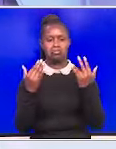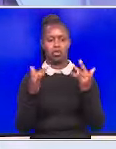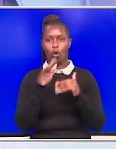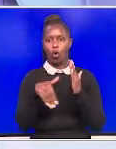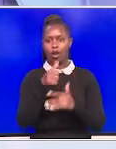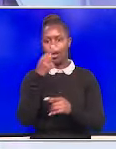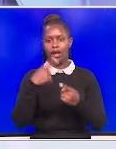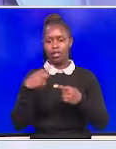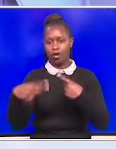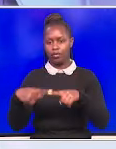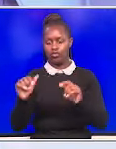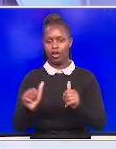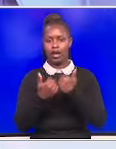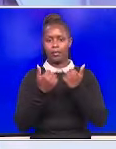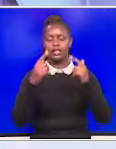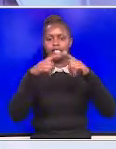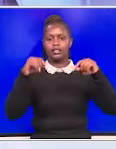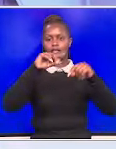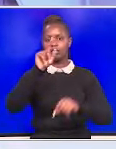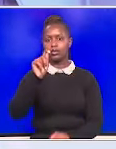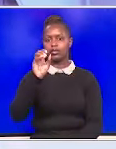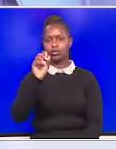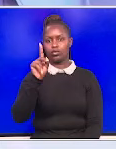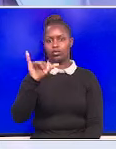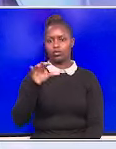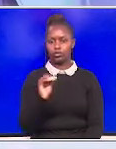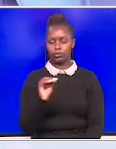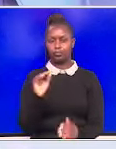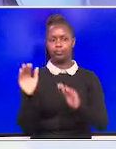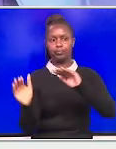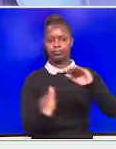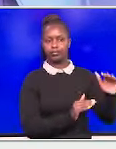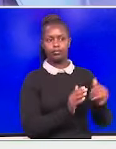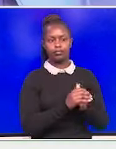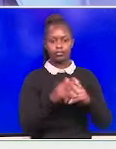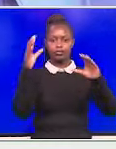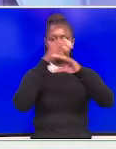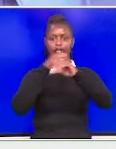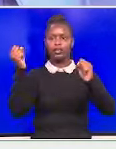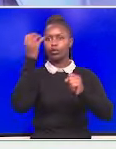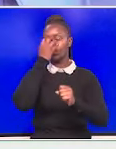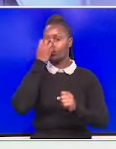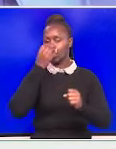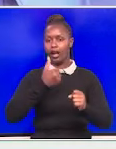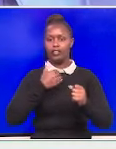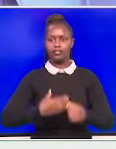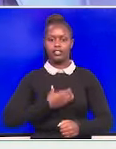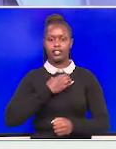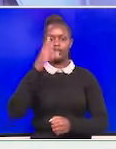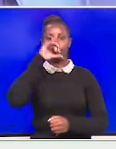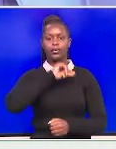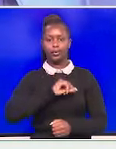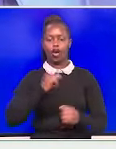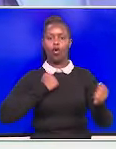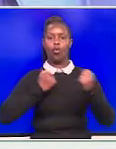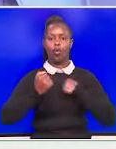yanafanyika Tokyo, Japan katika mashindano yajayo. Kwenye taarifa nyingine, Rais William Ruto amehudhuria sherehe ya kuapishwa kwa Paul